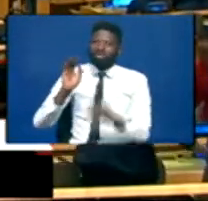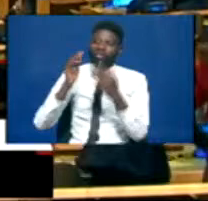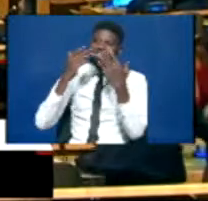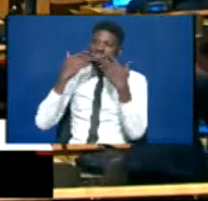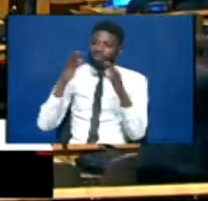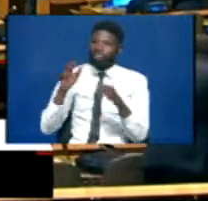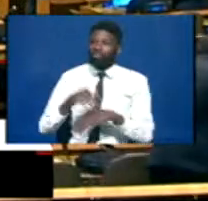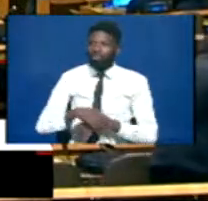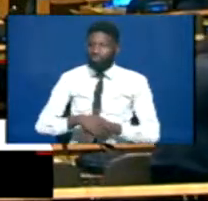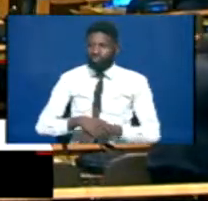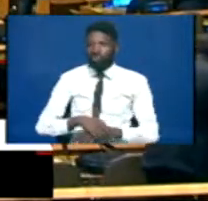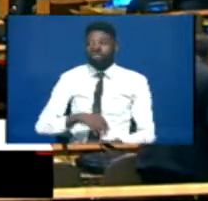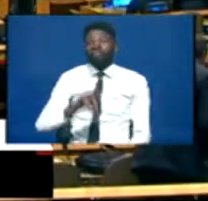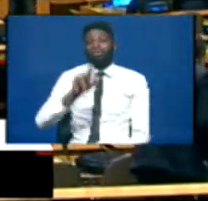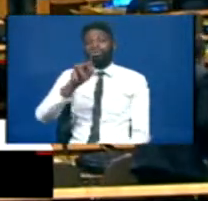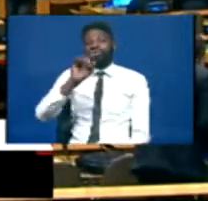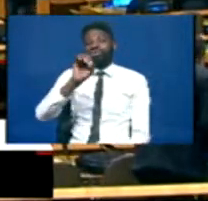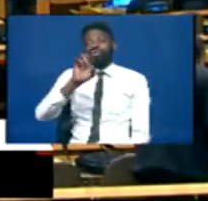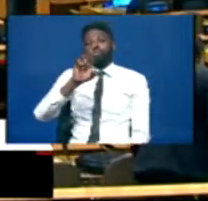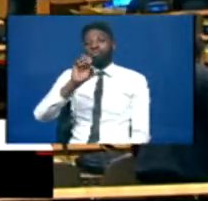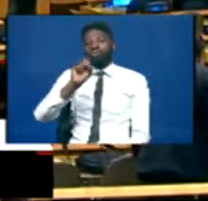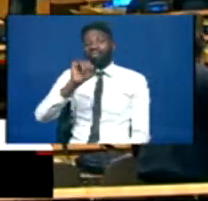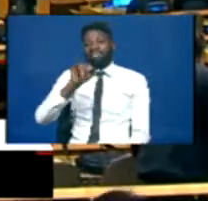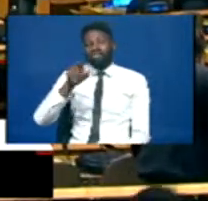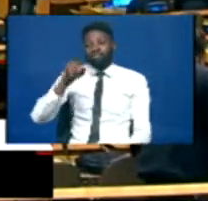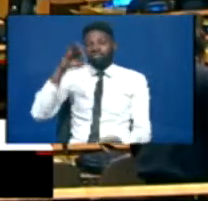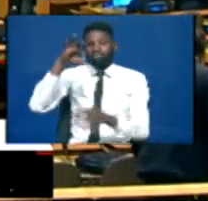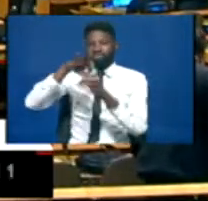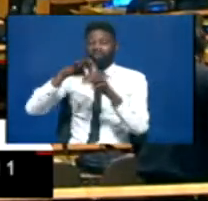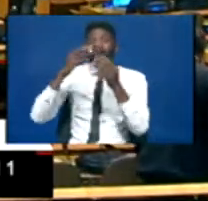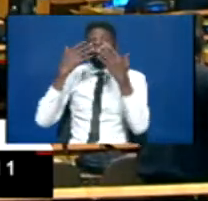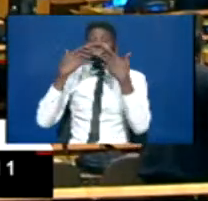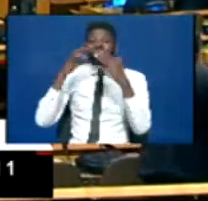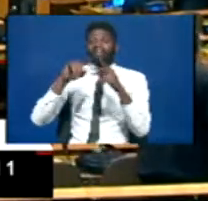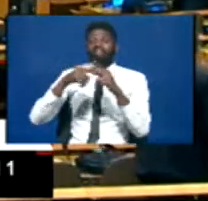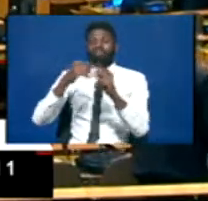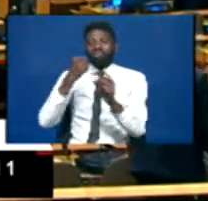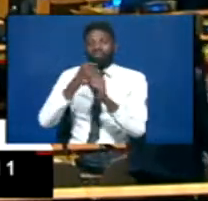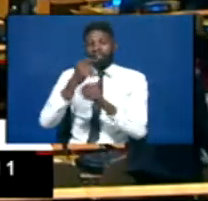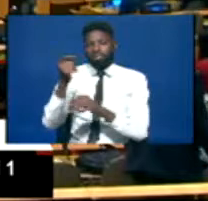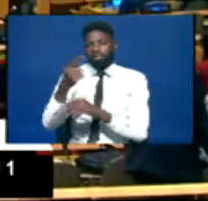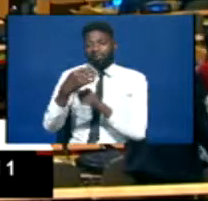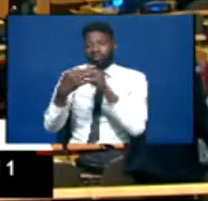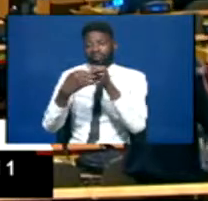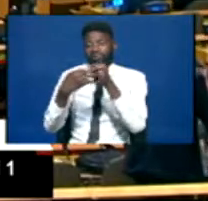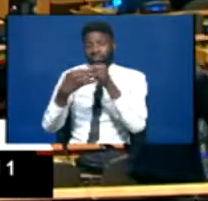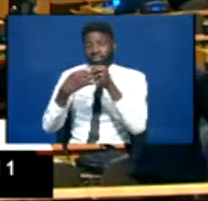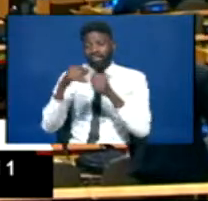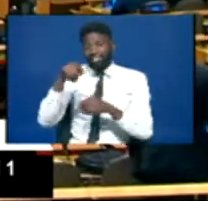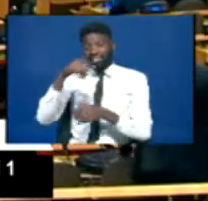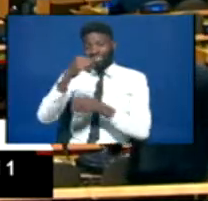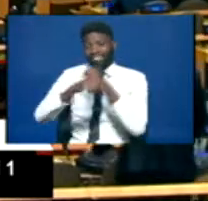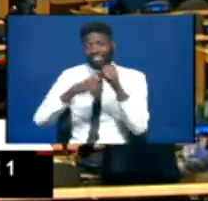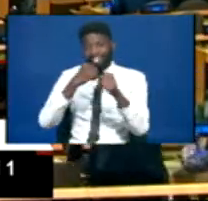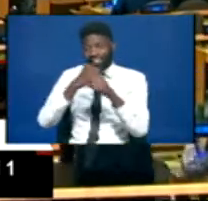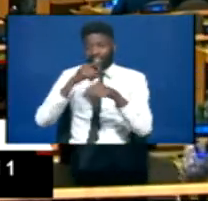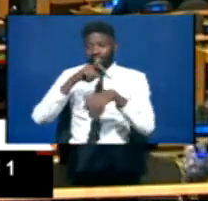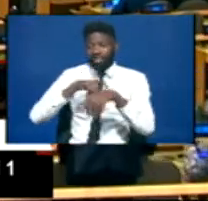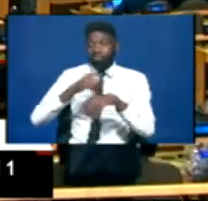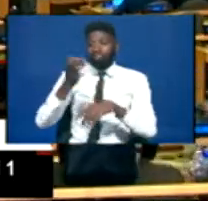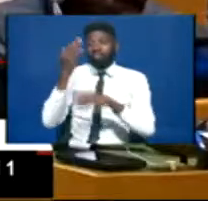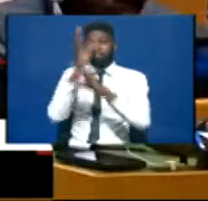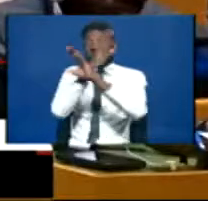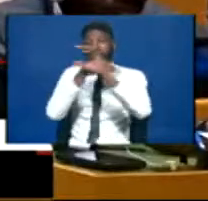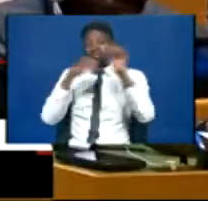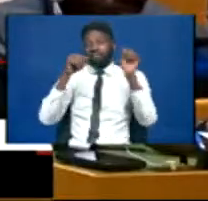Korosi alichaguliwa bila kupingwa na ataanza wadhifa huo mwezi Septemba mwaka huu kumrithi rais wa baraza hilo Abdullah